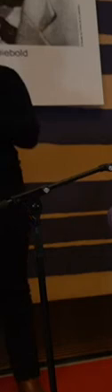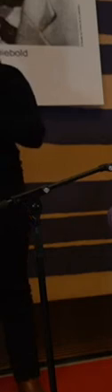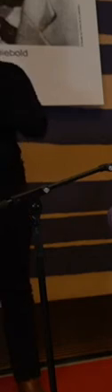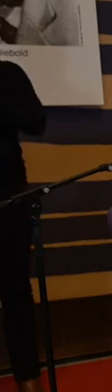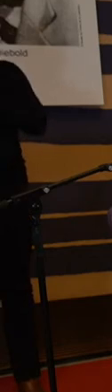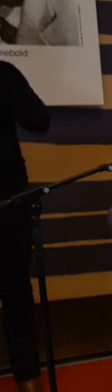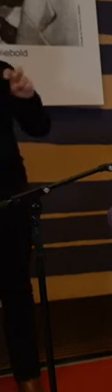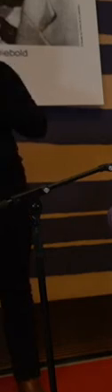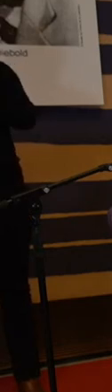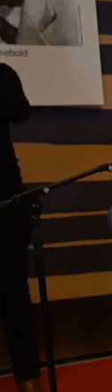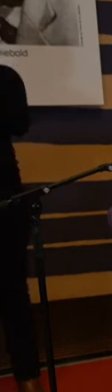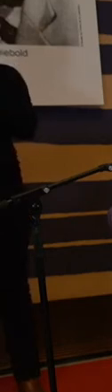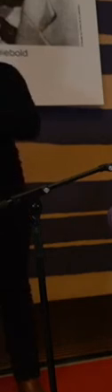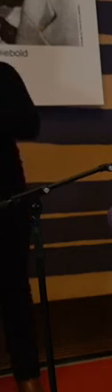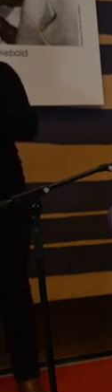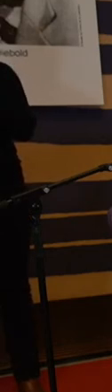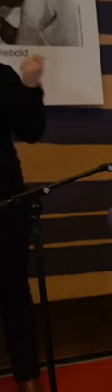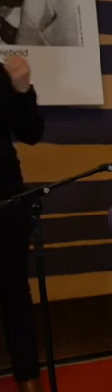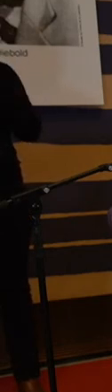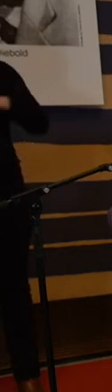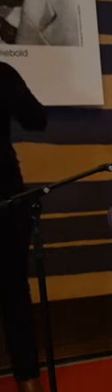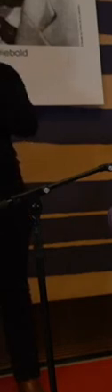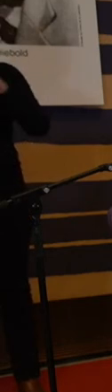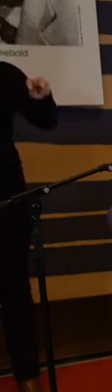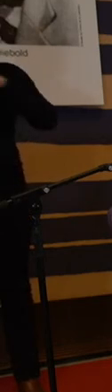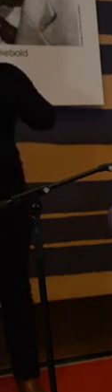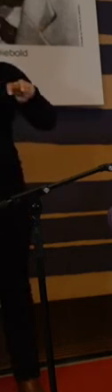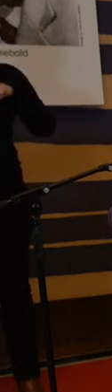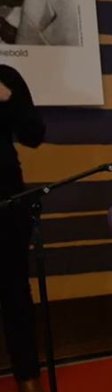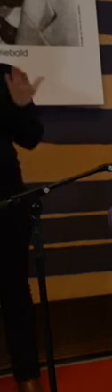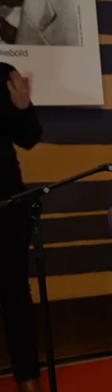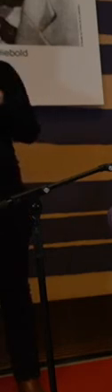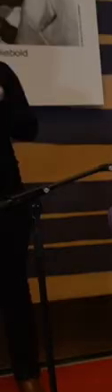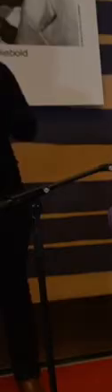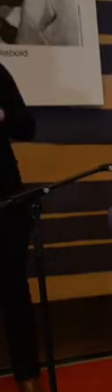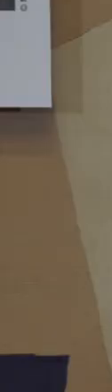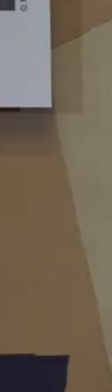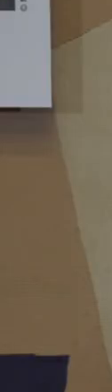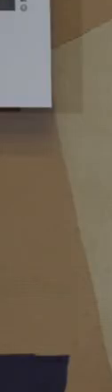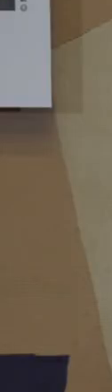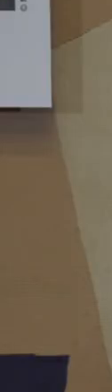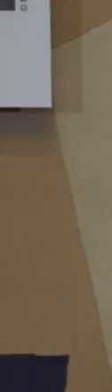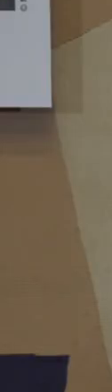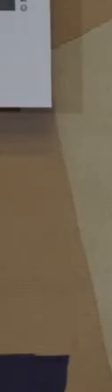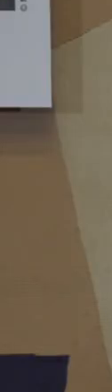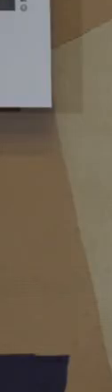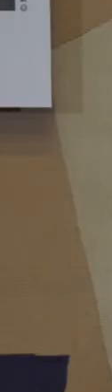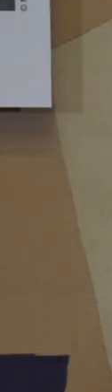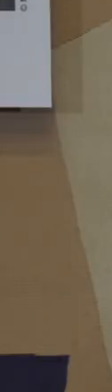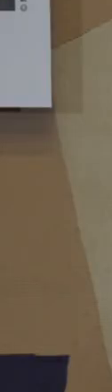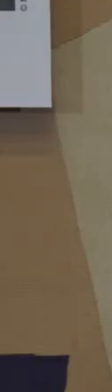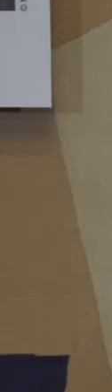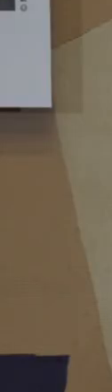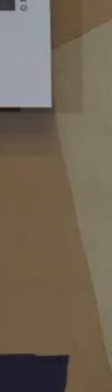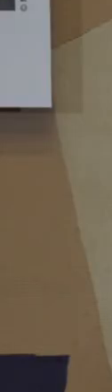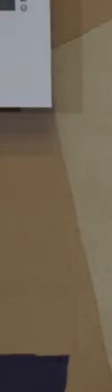base du choix individuel et en dehors de tout type de lieu collectif. S'inquiète aussi de la question des transports, de l'accès à des aides à la